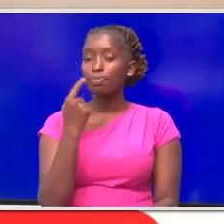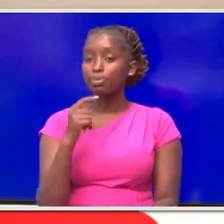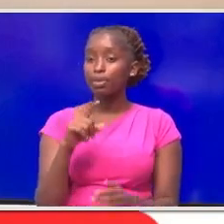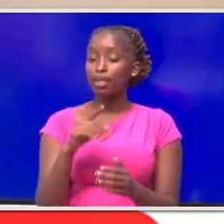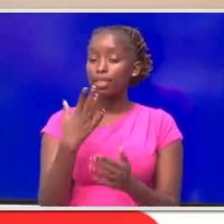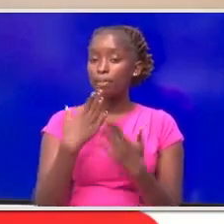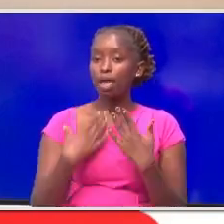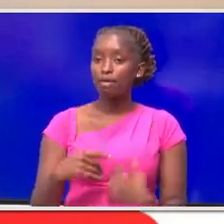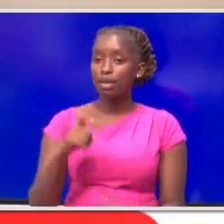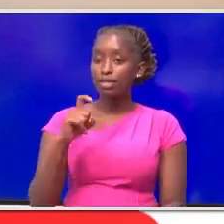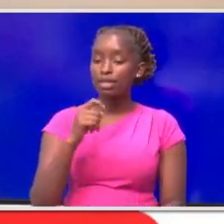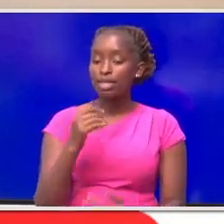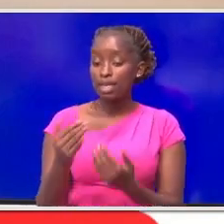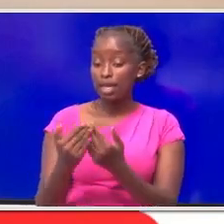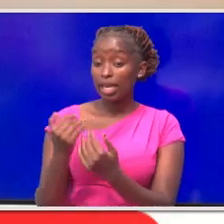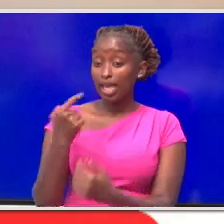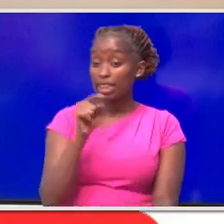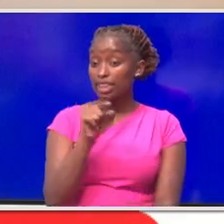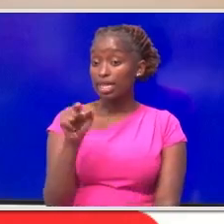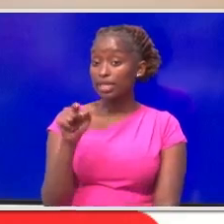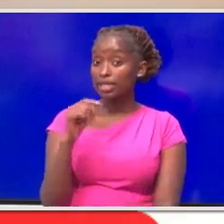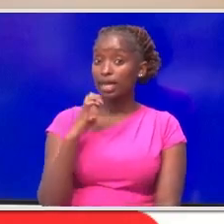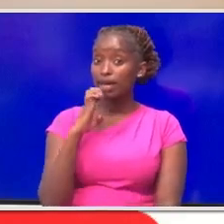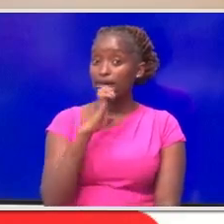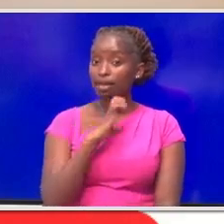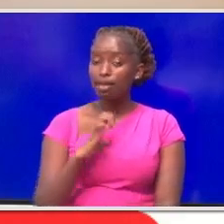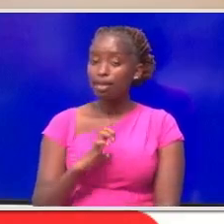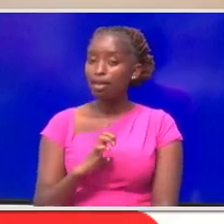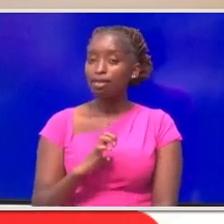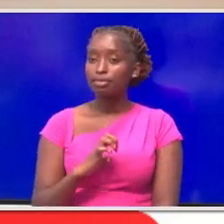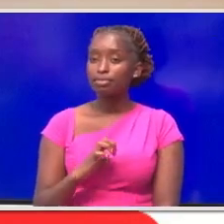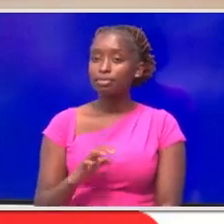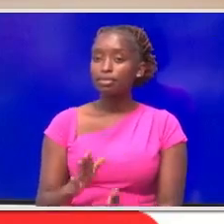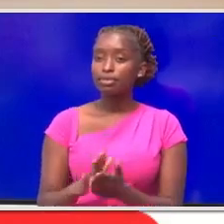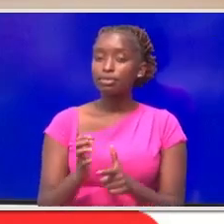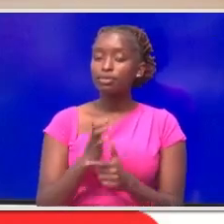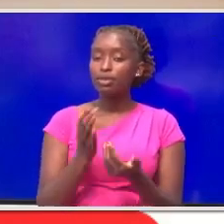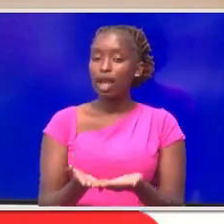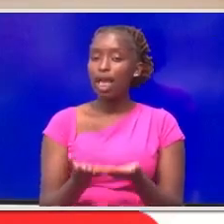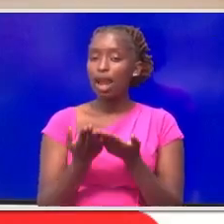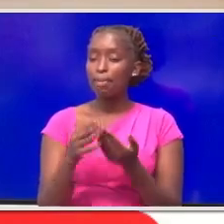taking care of the elderly, and in assistance with some other